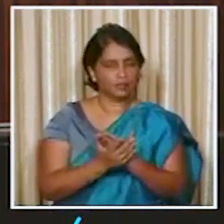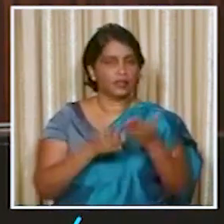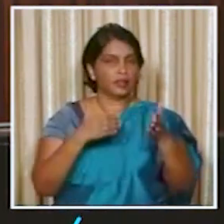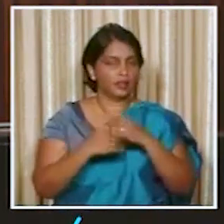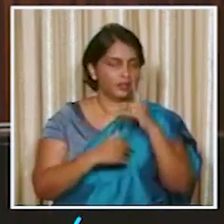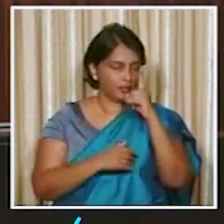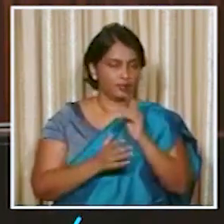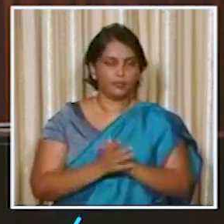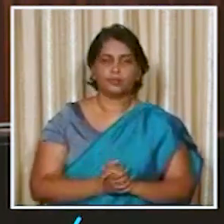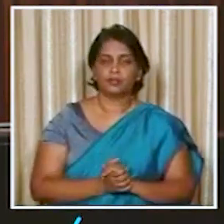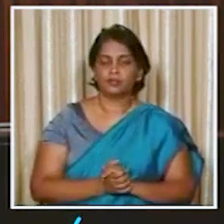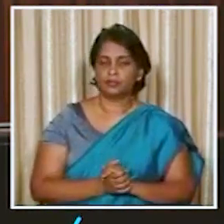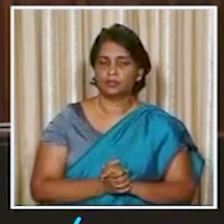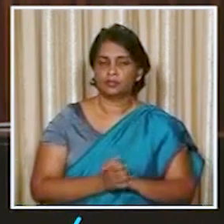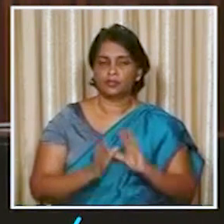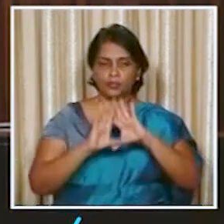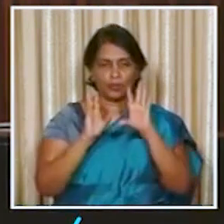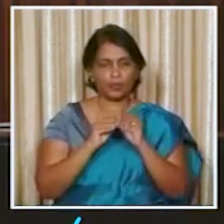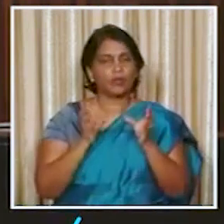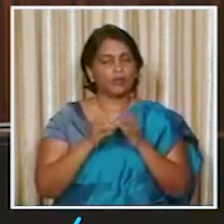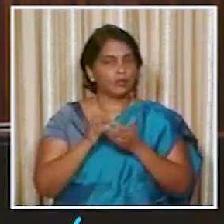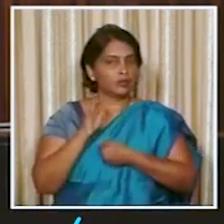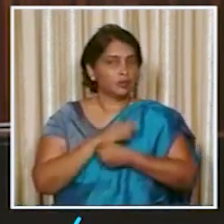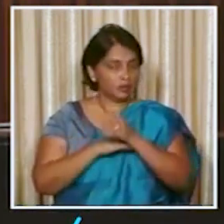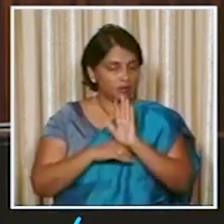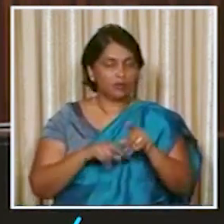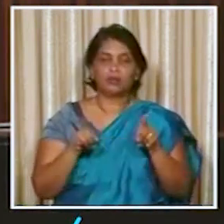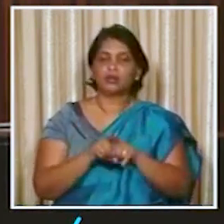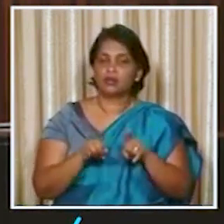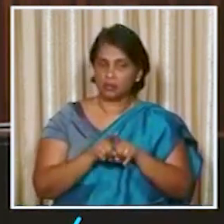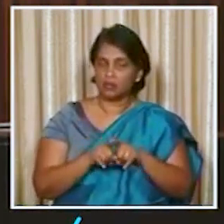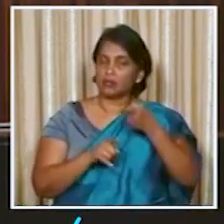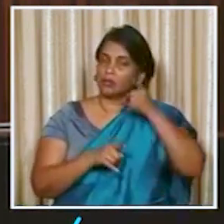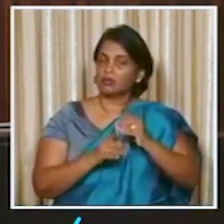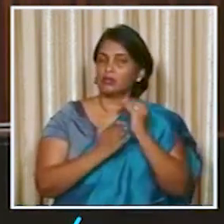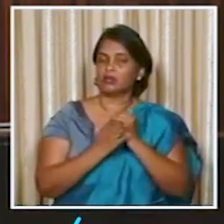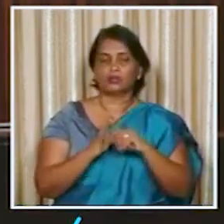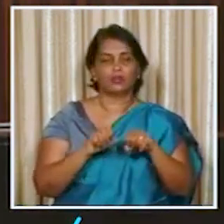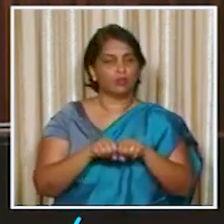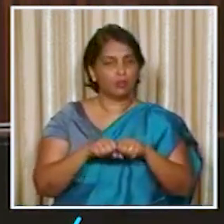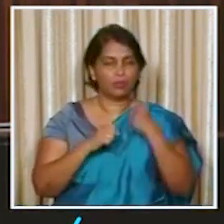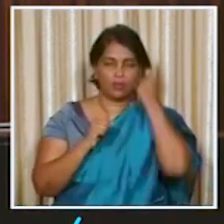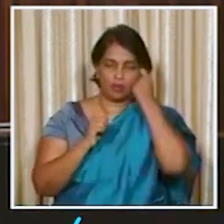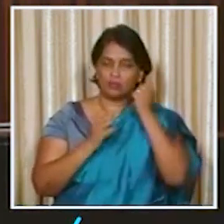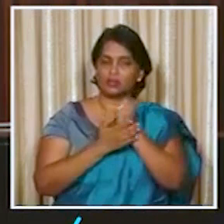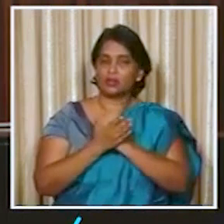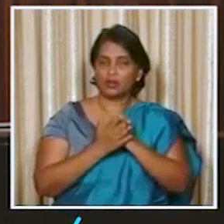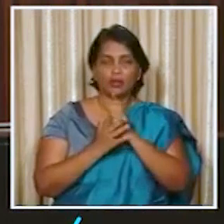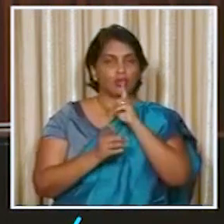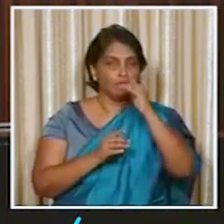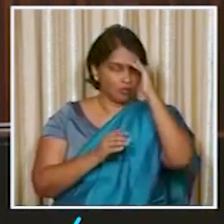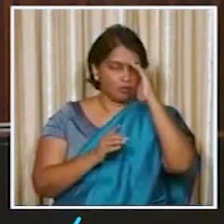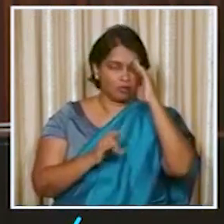මංකේක පොදුවේ පක්ෂග්‍රාහීව කටයුතු කිරීම හා ස්ථාවර නියෝග උල්ලංඝනය කිරීම යන චෝදනා සියලුම කතානායකවරුන්